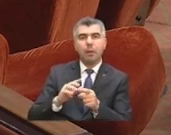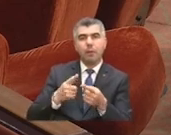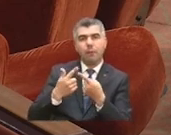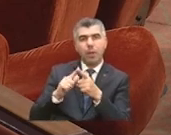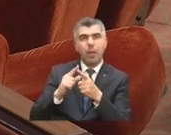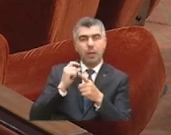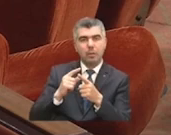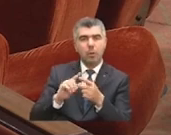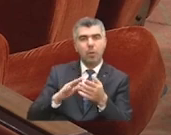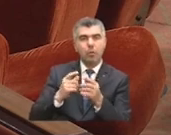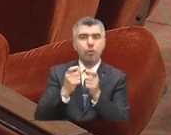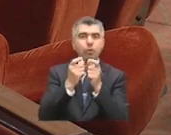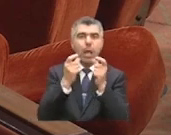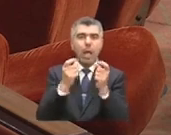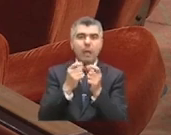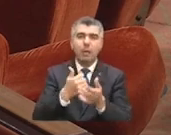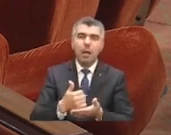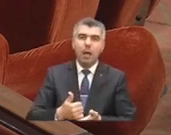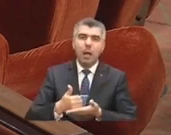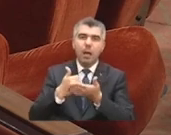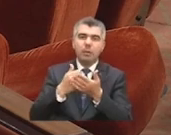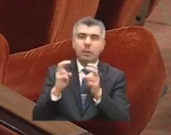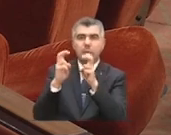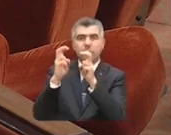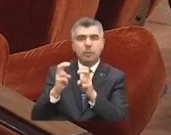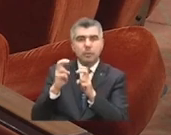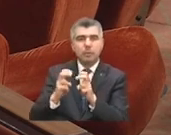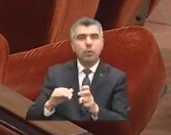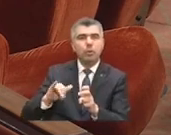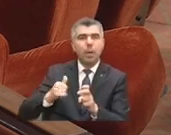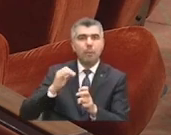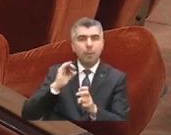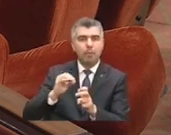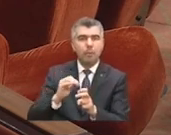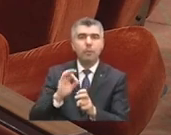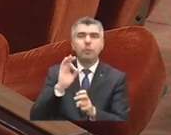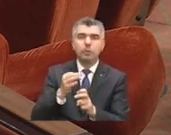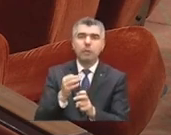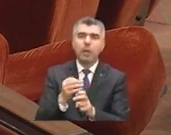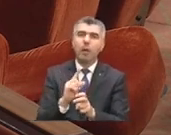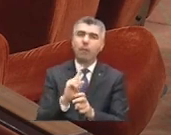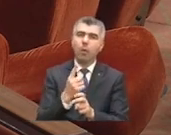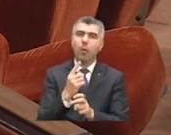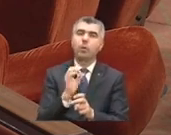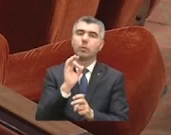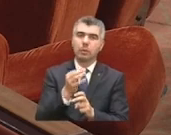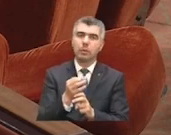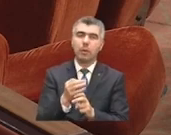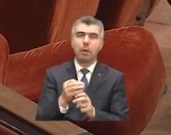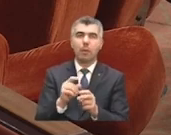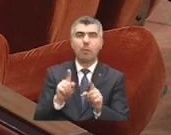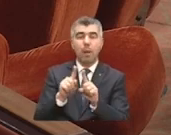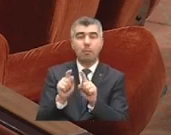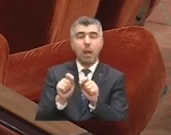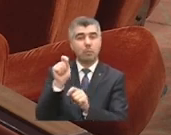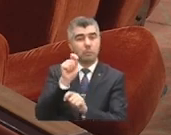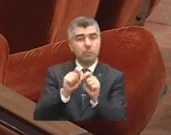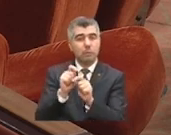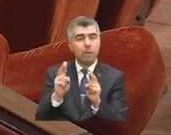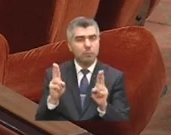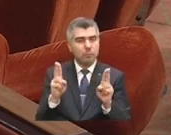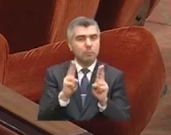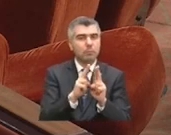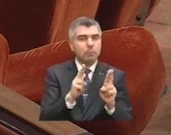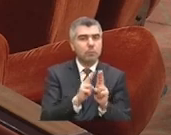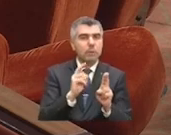يعني اشراك الخواص باش يقدموا خدمات تخفيضيه للشباب والشابات. يعني هذا الشيء راه بديناه مبني على تراكم مجموعة ديال اللقاءات اللي